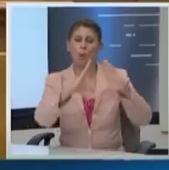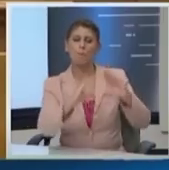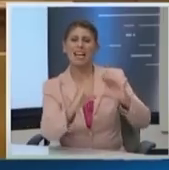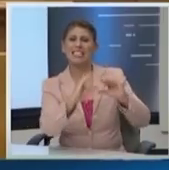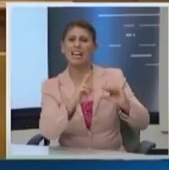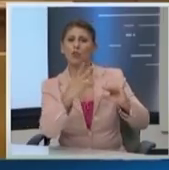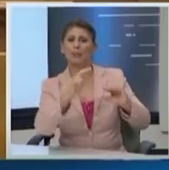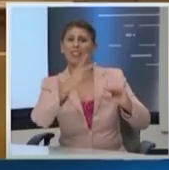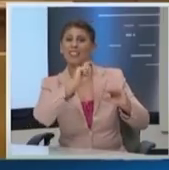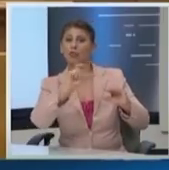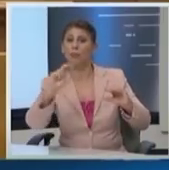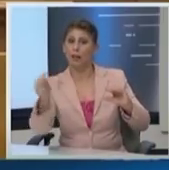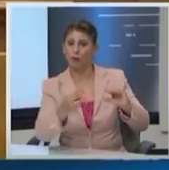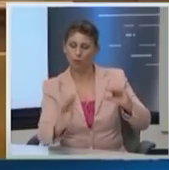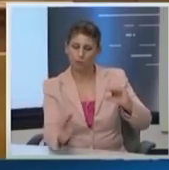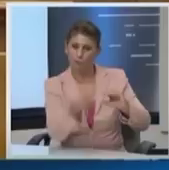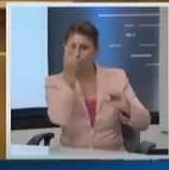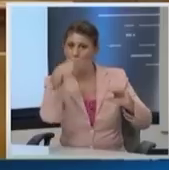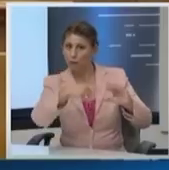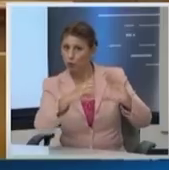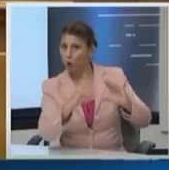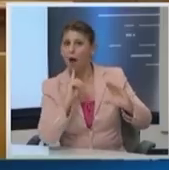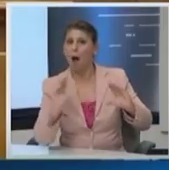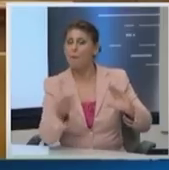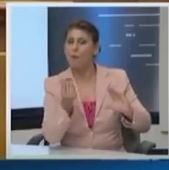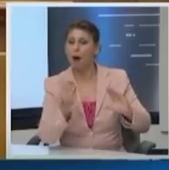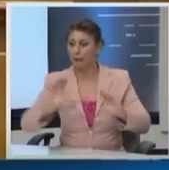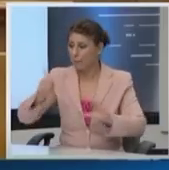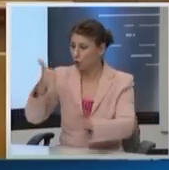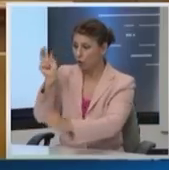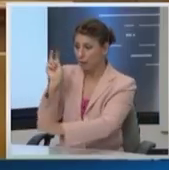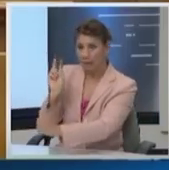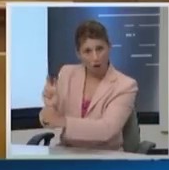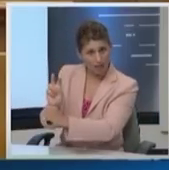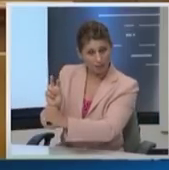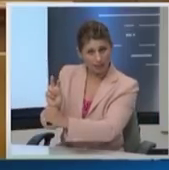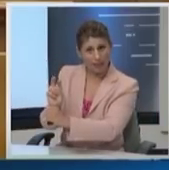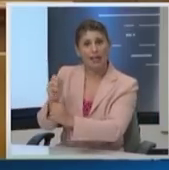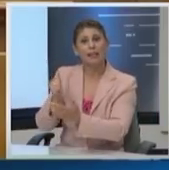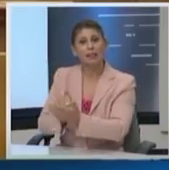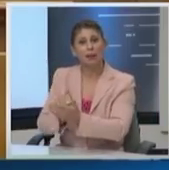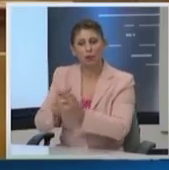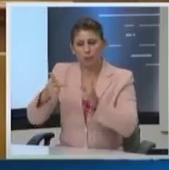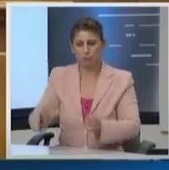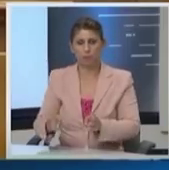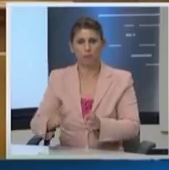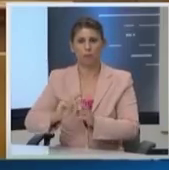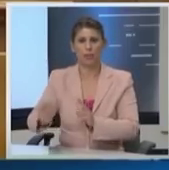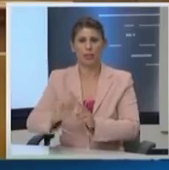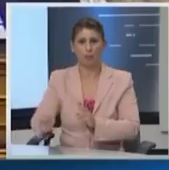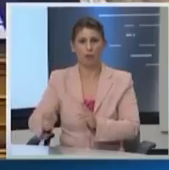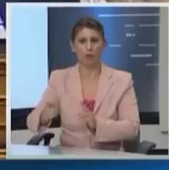δισεκατομμυρίων ευρώ έχει προκύψει από τα πρωτογενή πλεονάσματα και από τη στάση πληρωμών προς το ελληνικό